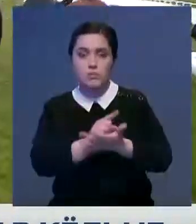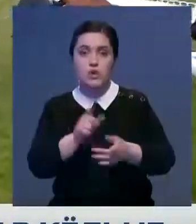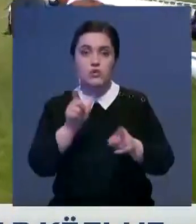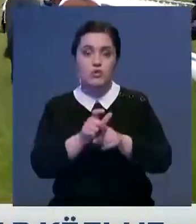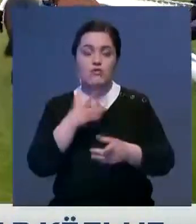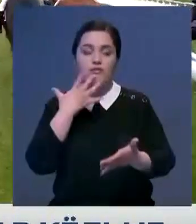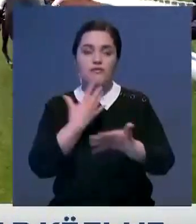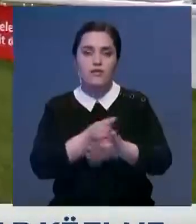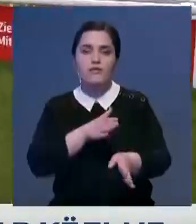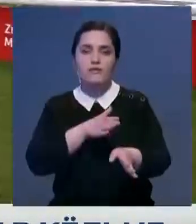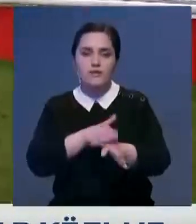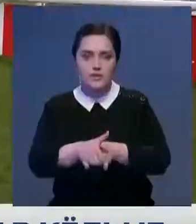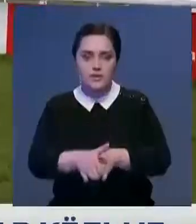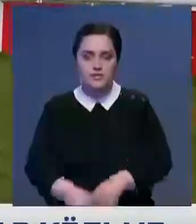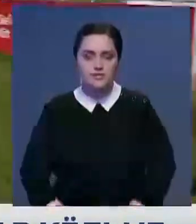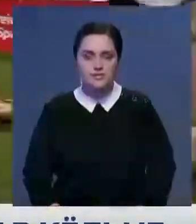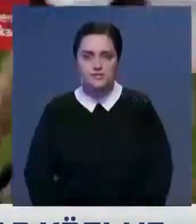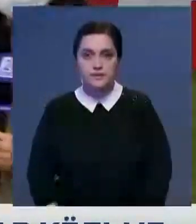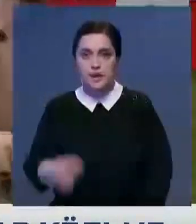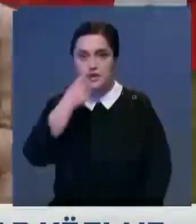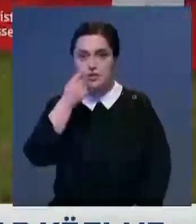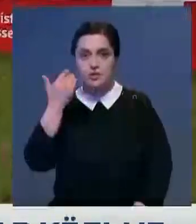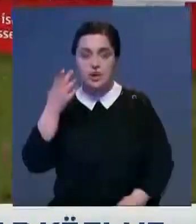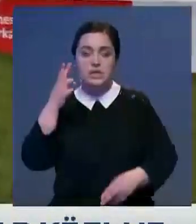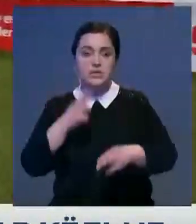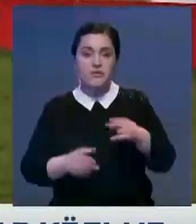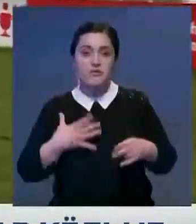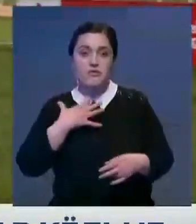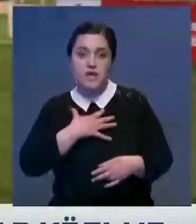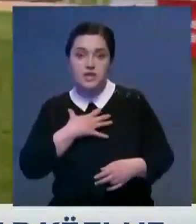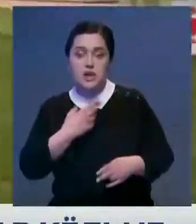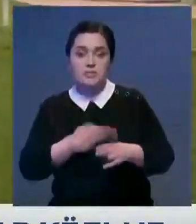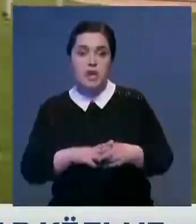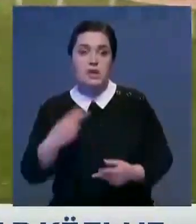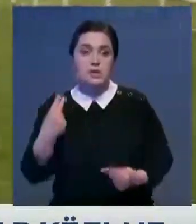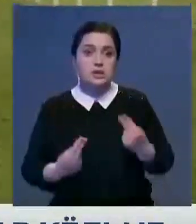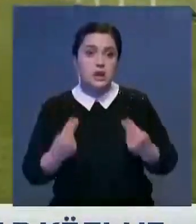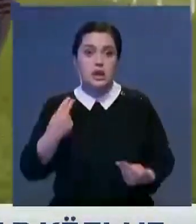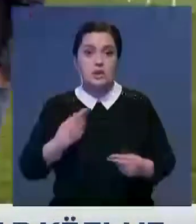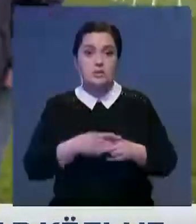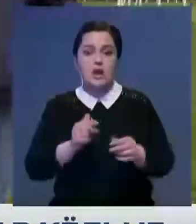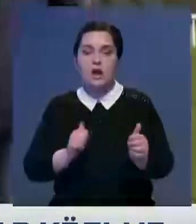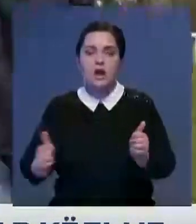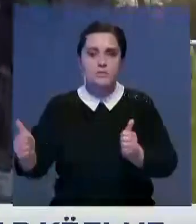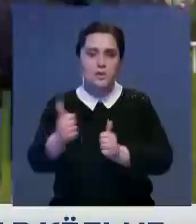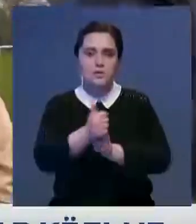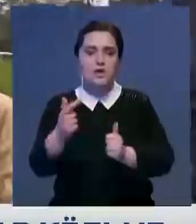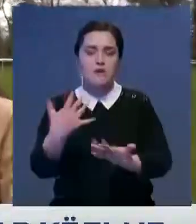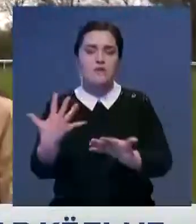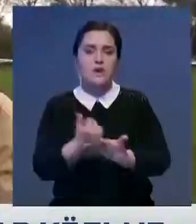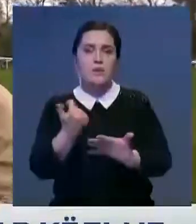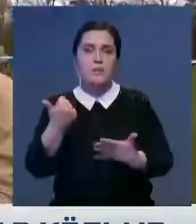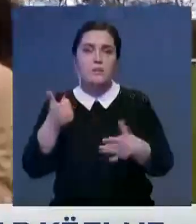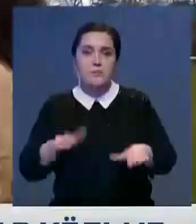свое сдержал. Только что завершился важнейший этап турнира. Наш жокей обошел всех и выиграл первое место.